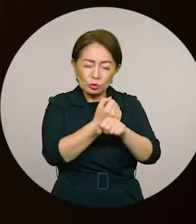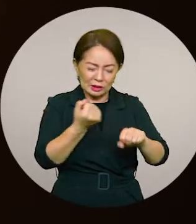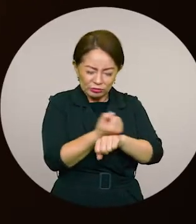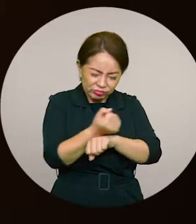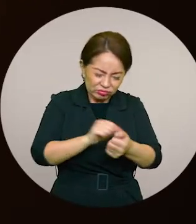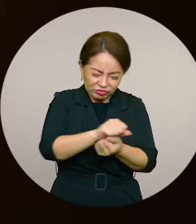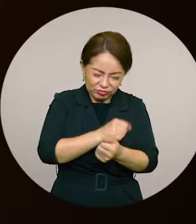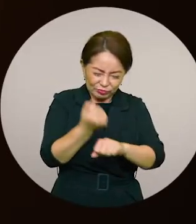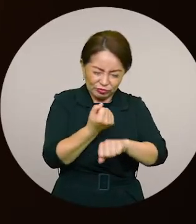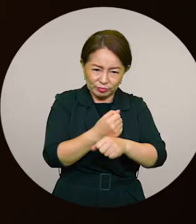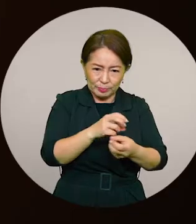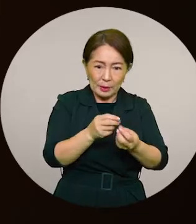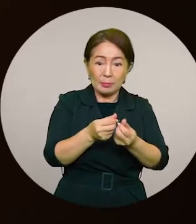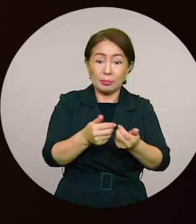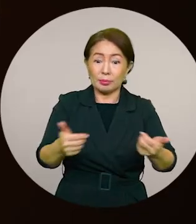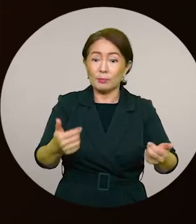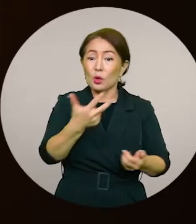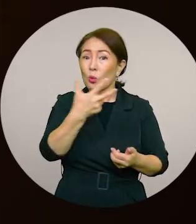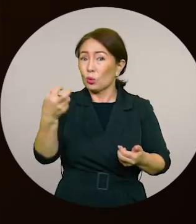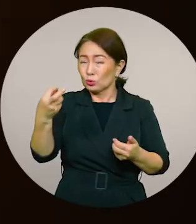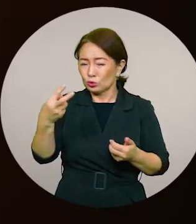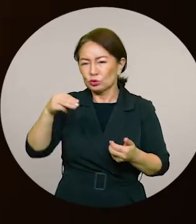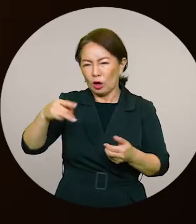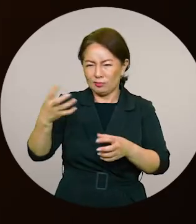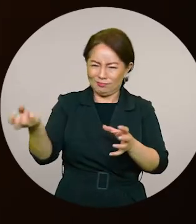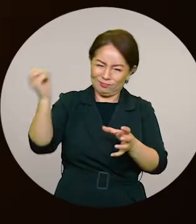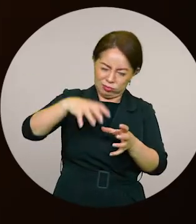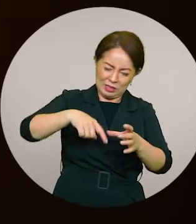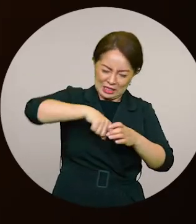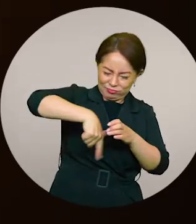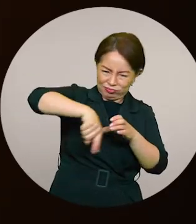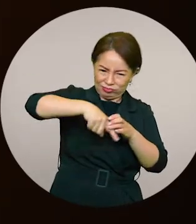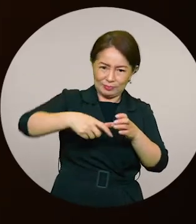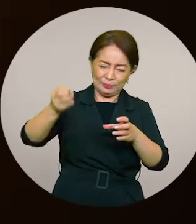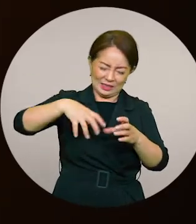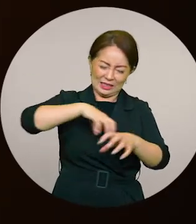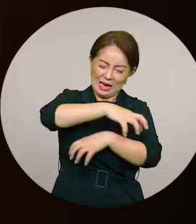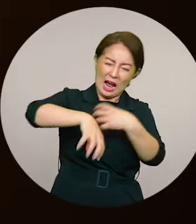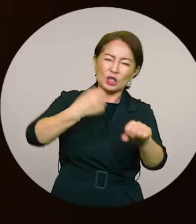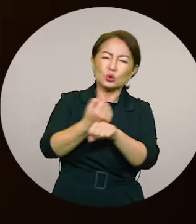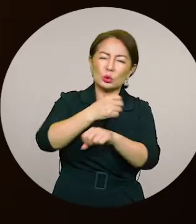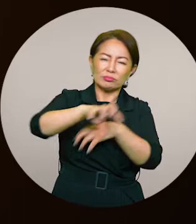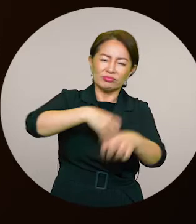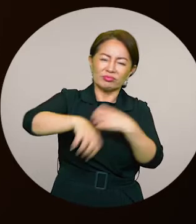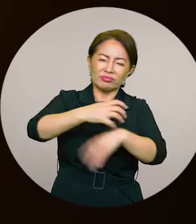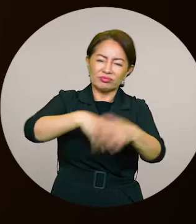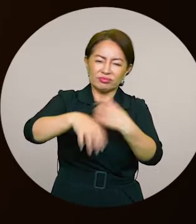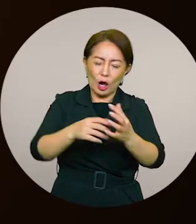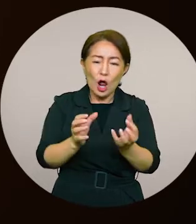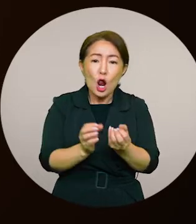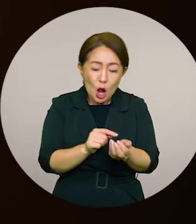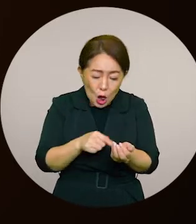шиг жижиглэн гэсэн үг юм. 300 тонн жинтэй бутлуур конус голтой. Тэрхүү гол эргэж хананд хүдрийг няцалж атгсан гар шиг